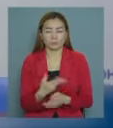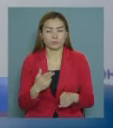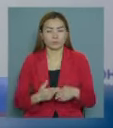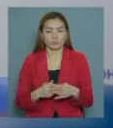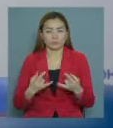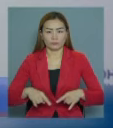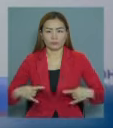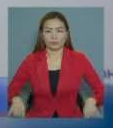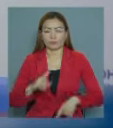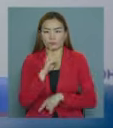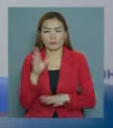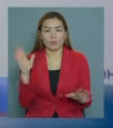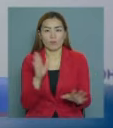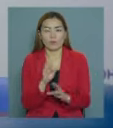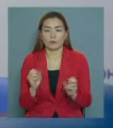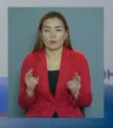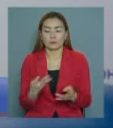балыққа емес, жалпы